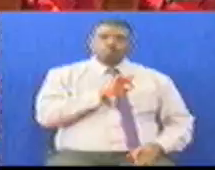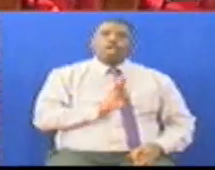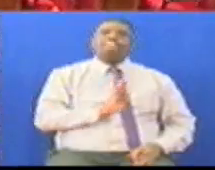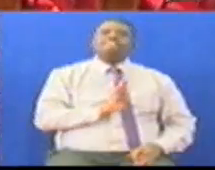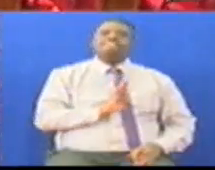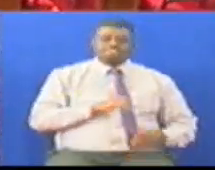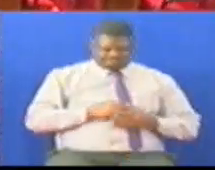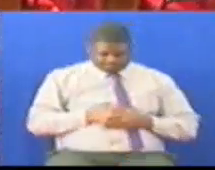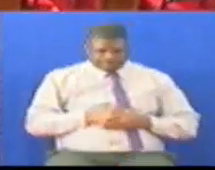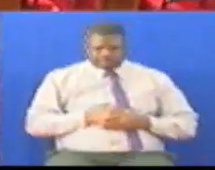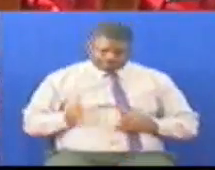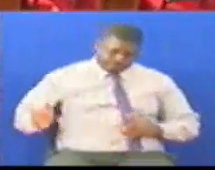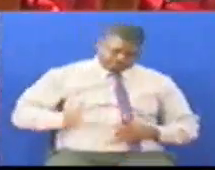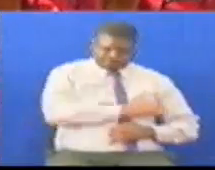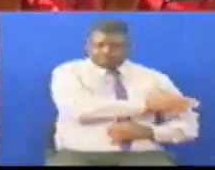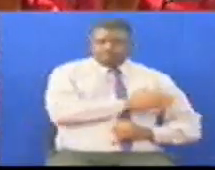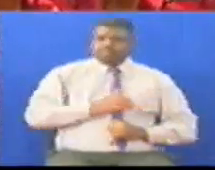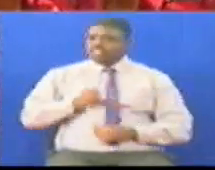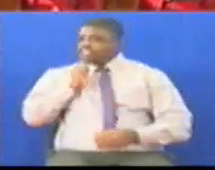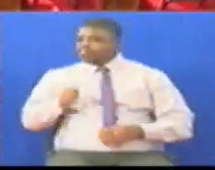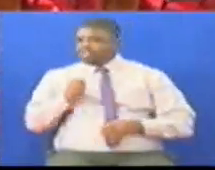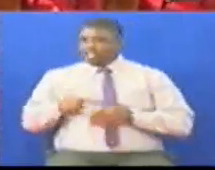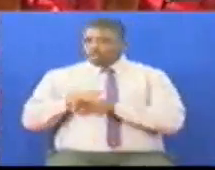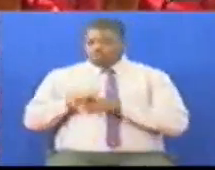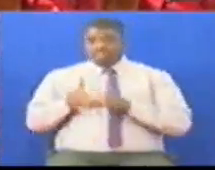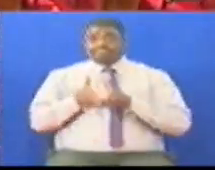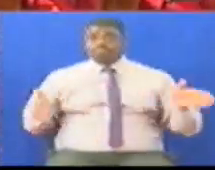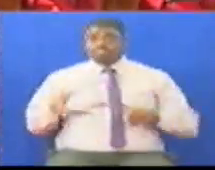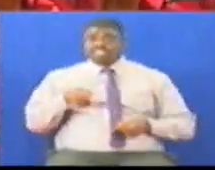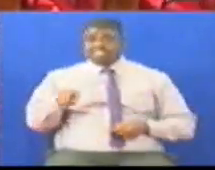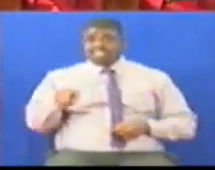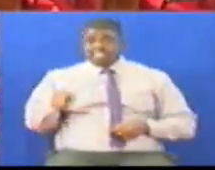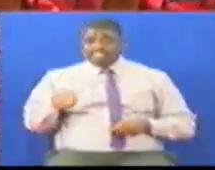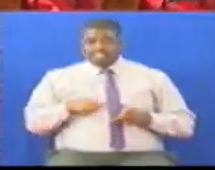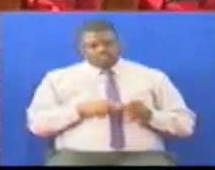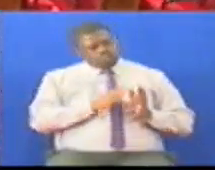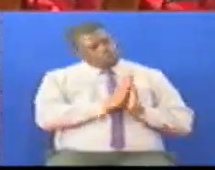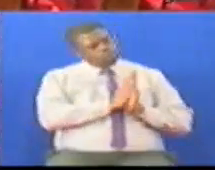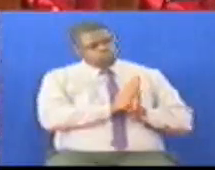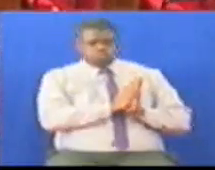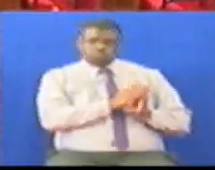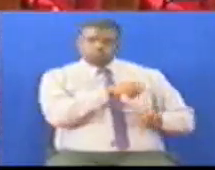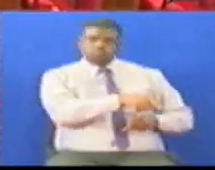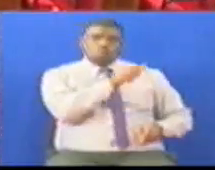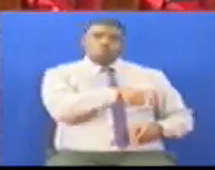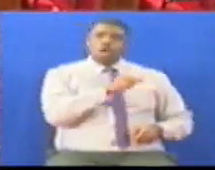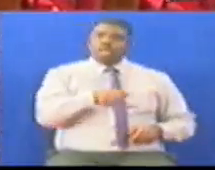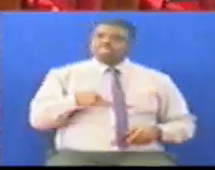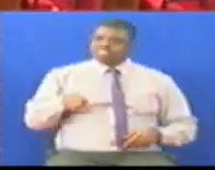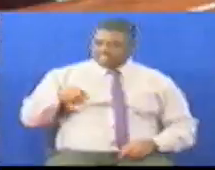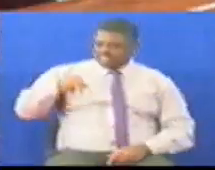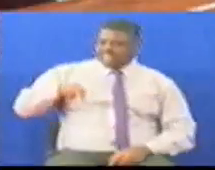Mheshimiwa Speaker, natumia fursa hii kuwashukuru sana wananchi wa jimbo la Newala